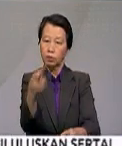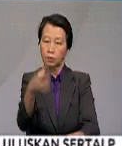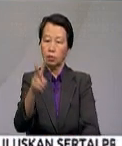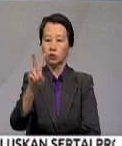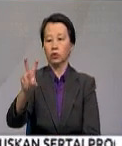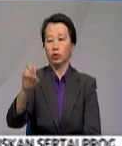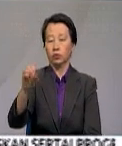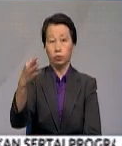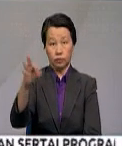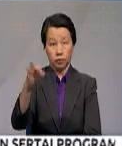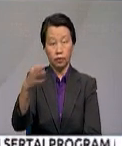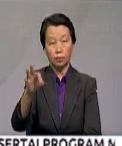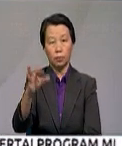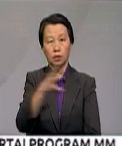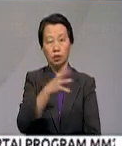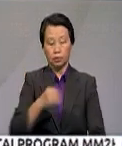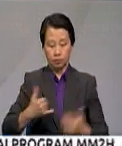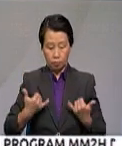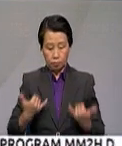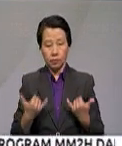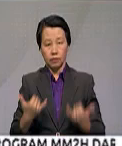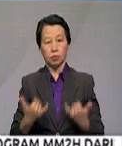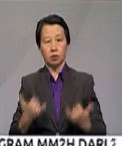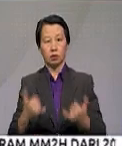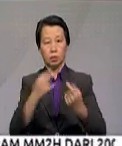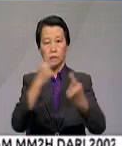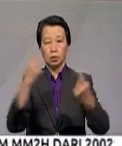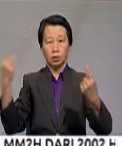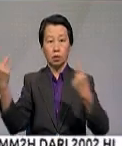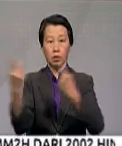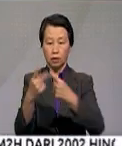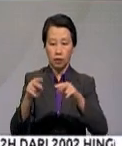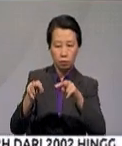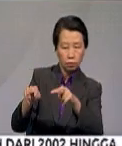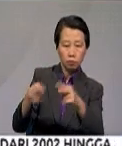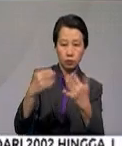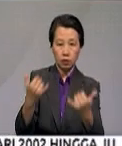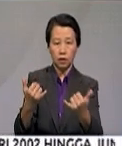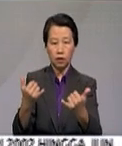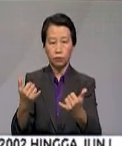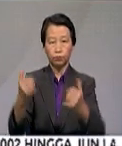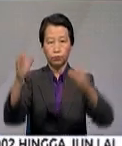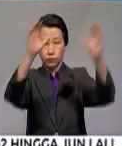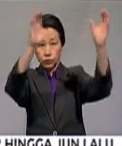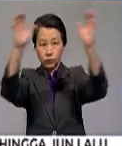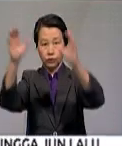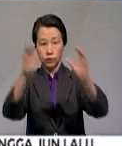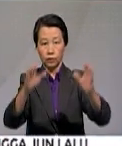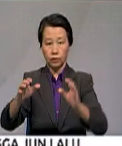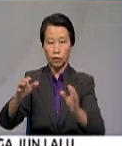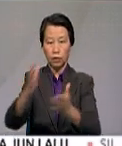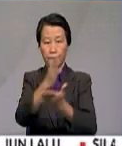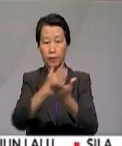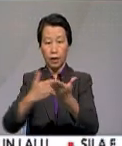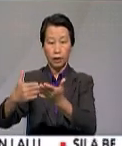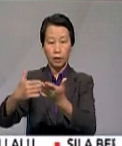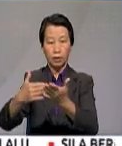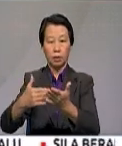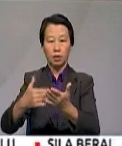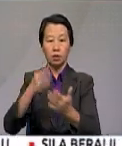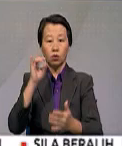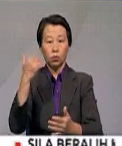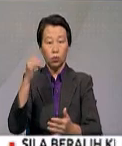Disember 2019, dan pada ketika ini keadaan keadaan cuaca di sekitar bahagian terbabit masih